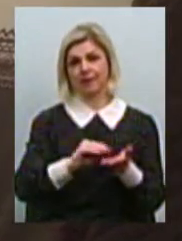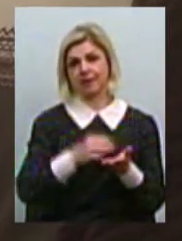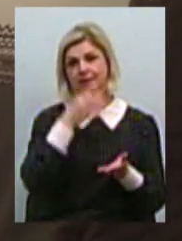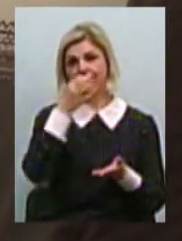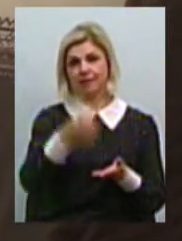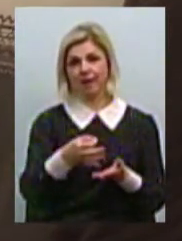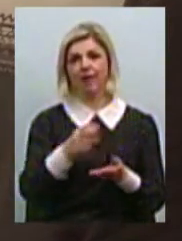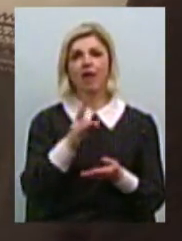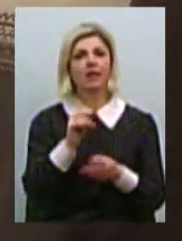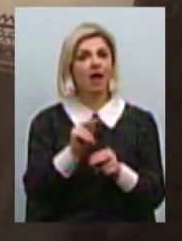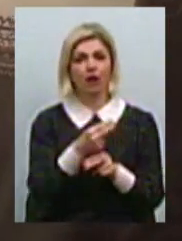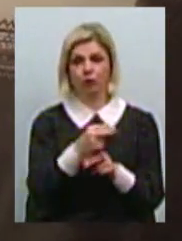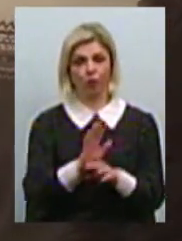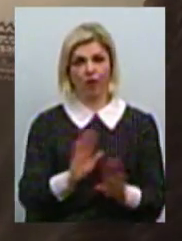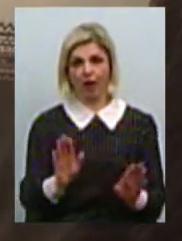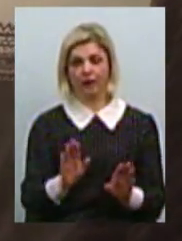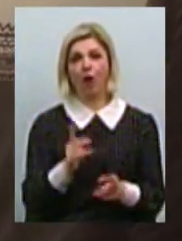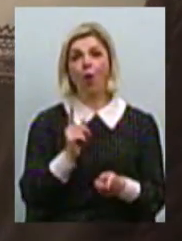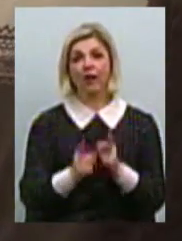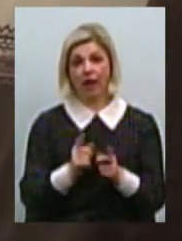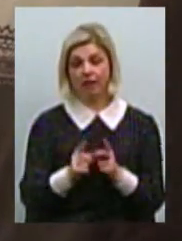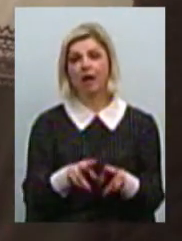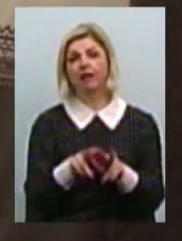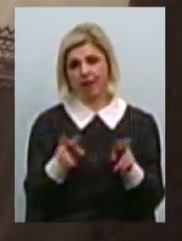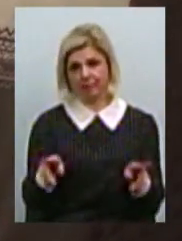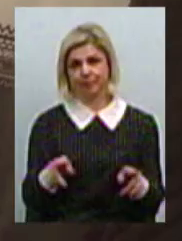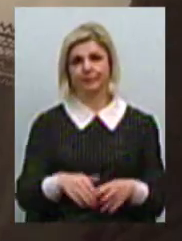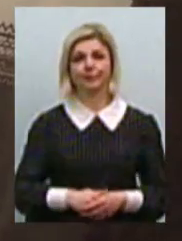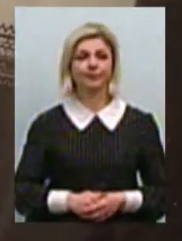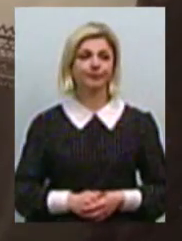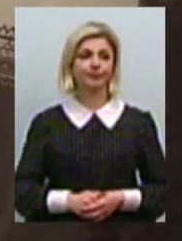не редагували. Від оригінала практично не відрізняється.